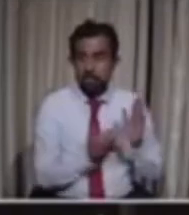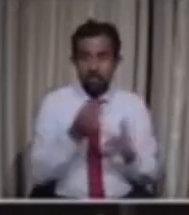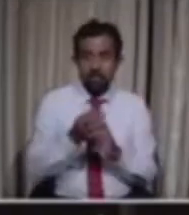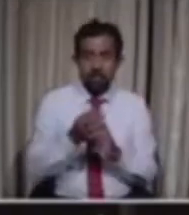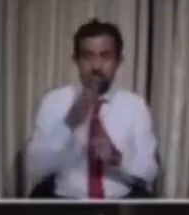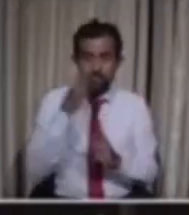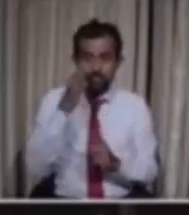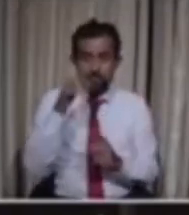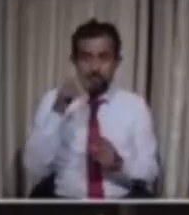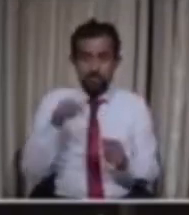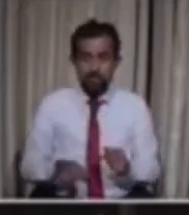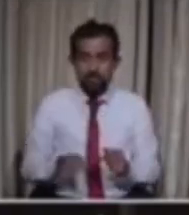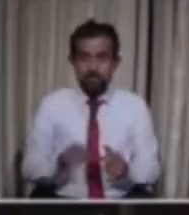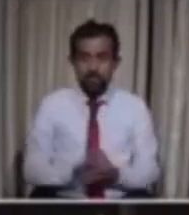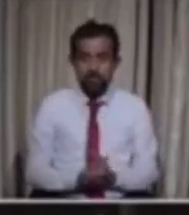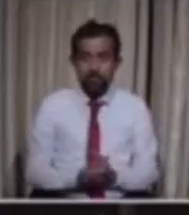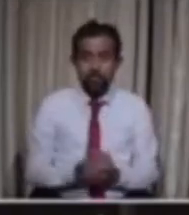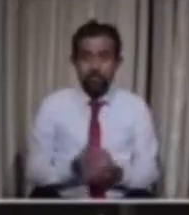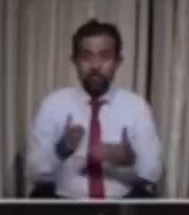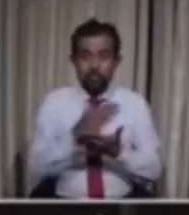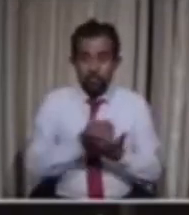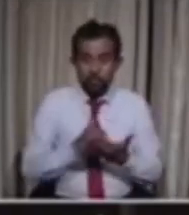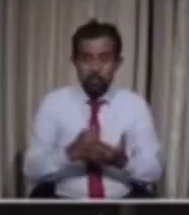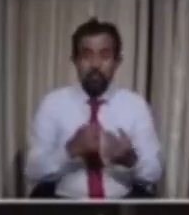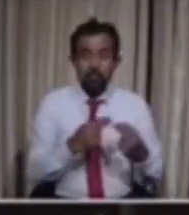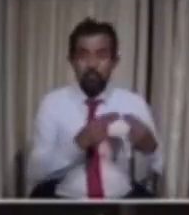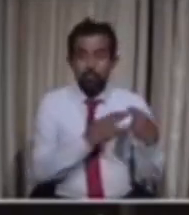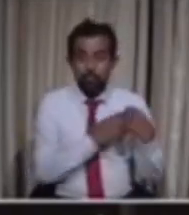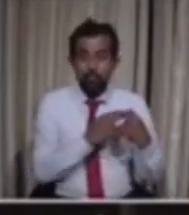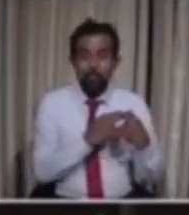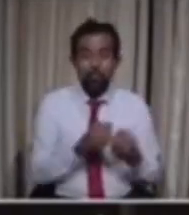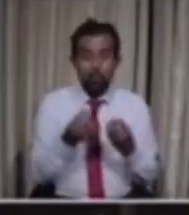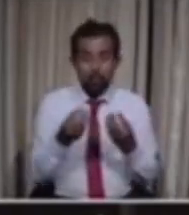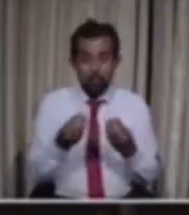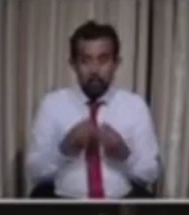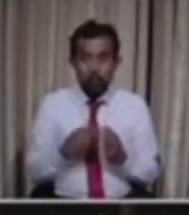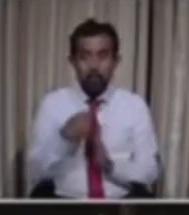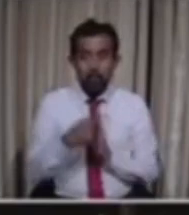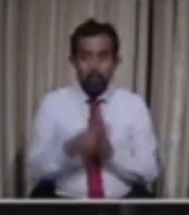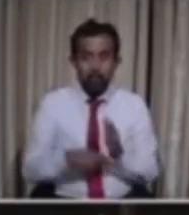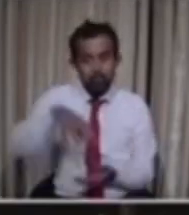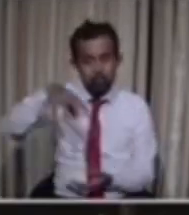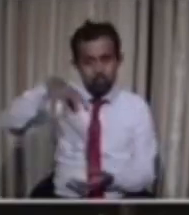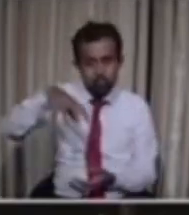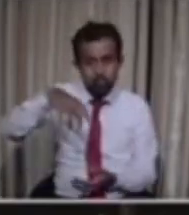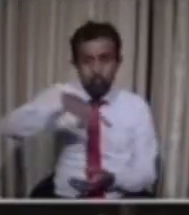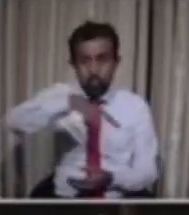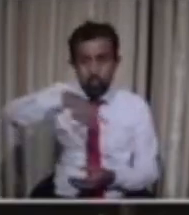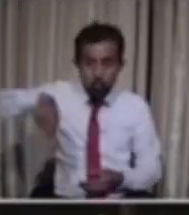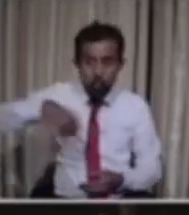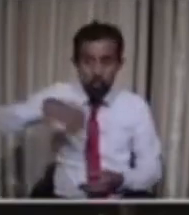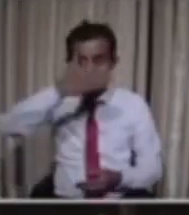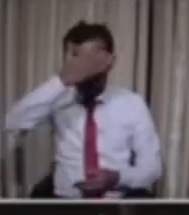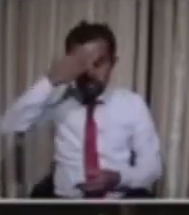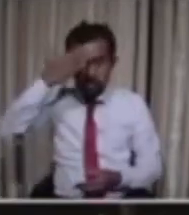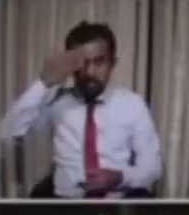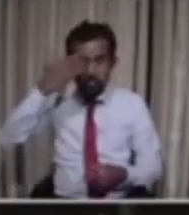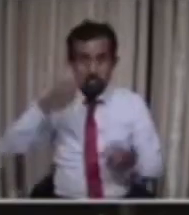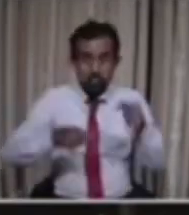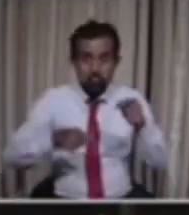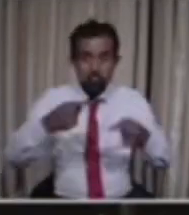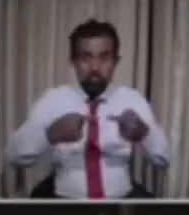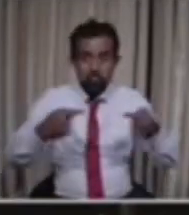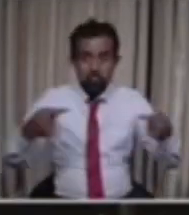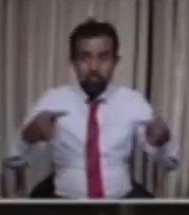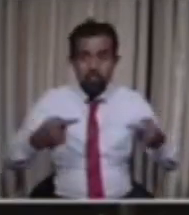சகல அதிகாரங்களையும் கையிலே வைத்துக்கொண்டு இலங்கை தீவு முழுவதும் வாழ்ந்த தமிழ் மக்களுக்கு எதிராக வன்முறை கட்டவிழ்த்து விடப்பட்டிருந்தது.